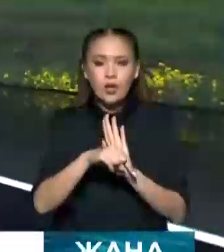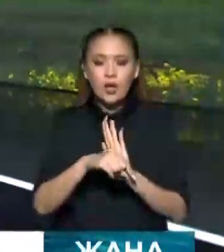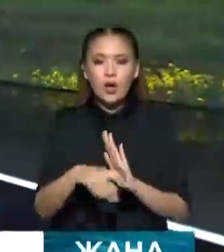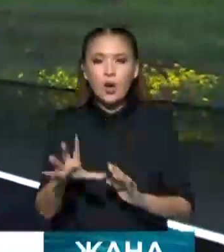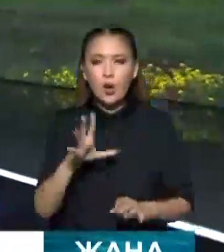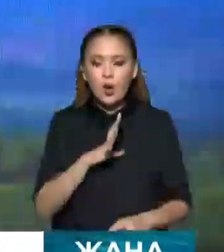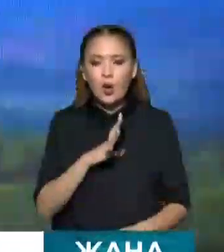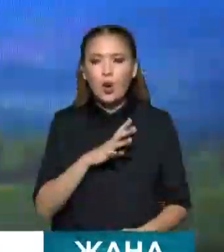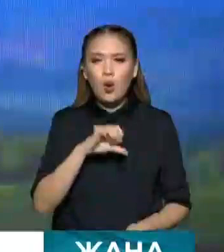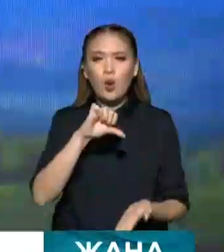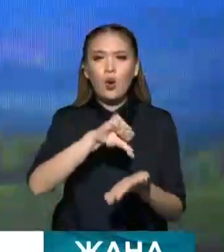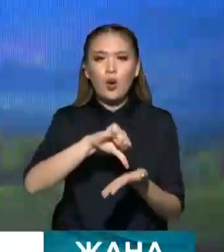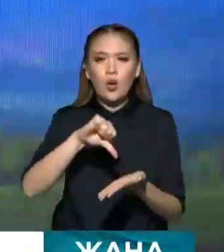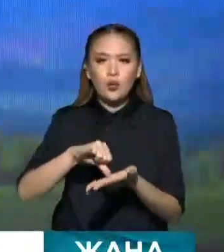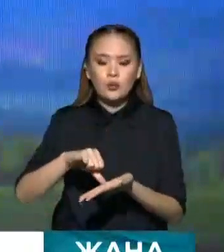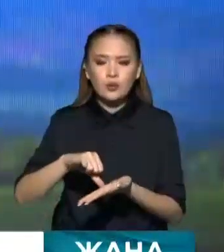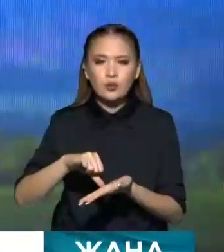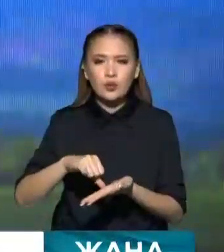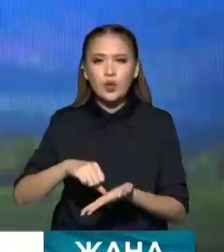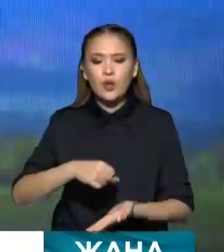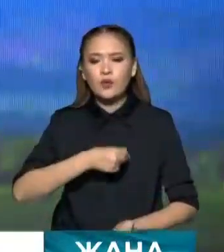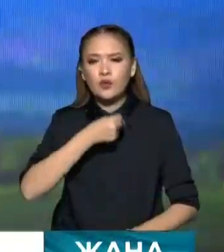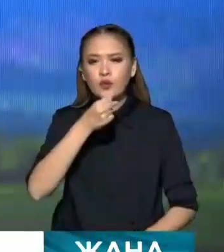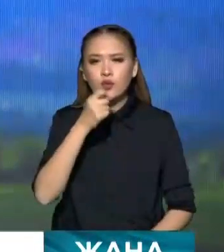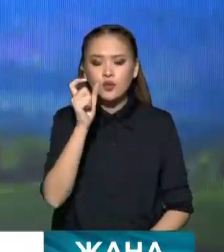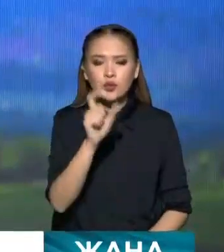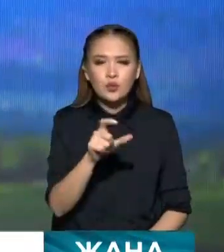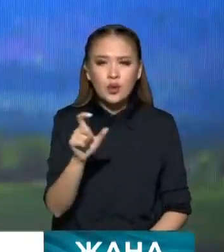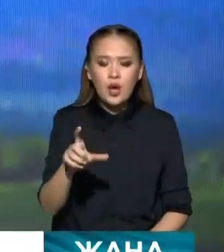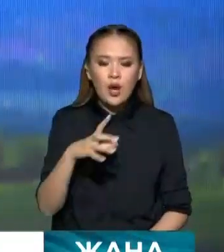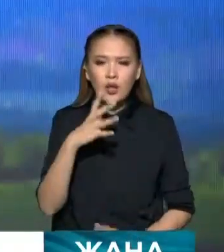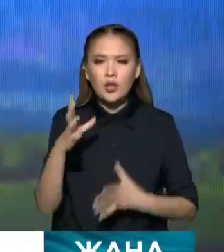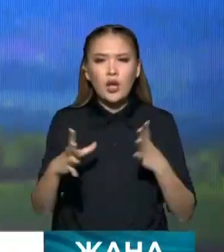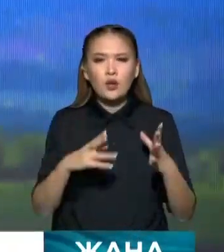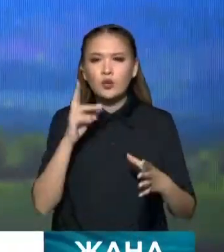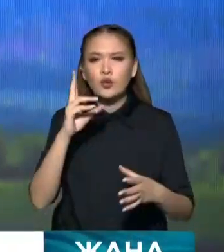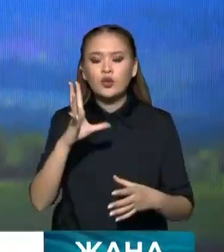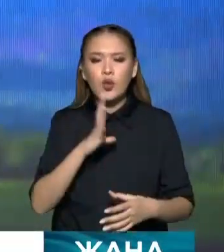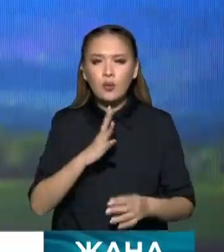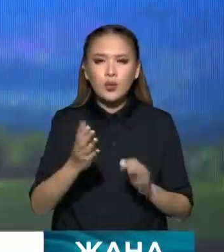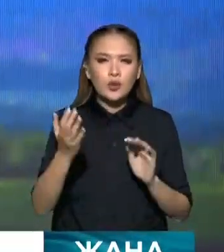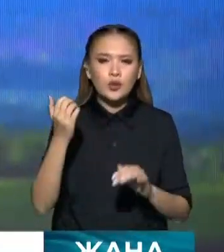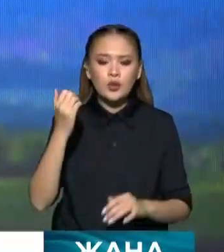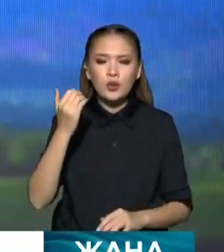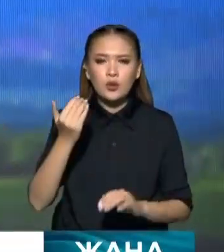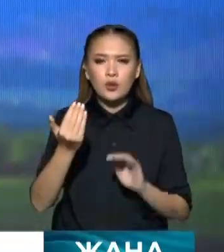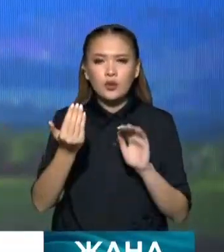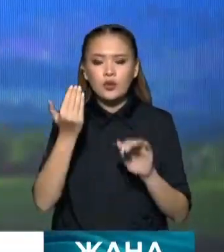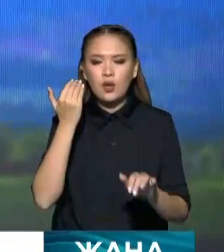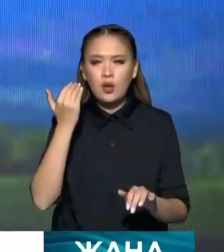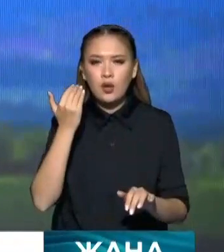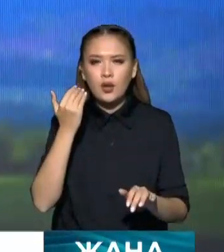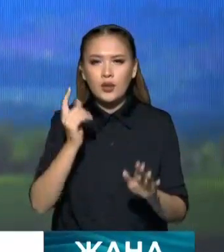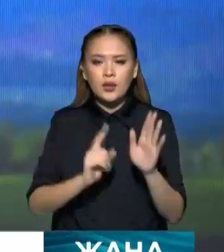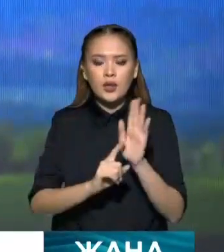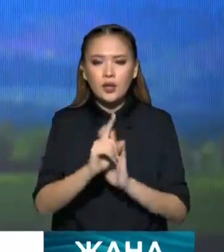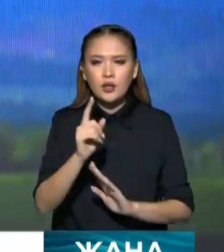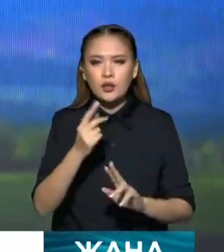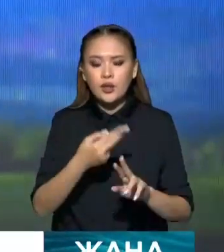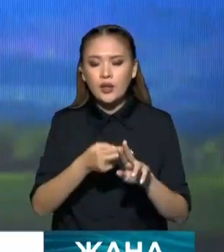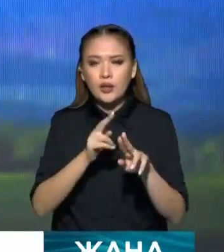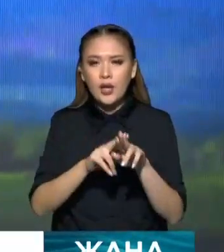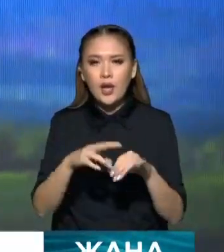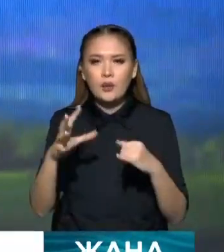қоғам қайраткерлері, сонымен бірге осы жер мәселесімен айналысып жүрген азаматтар және партияның өкілдері бар. Енді бұл